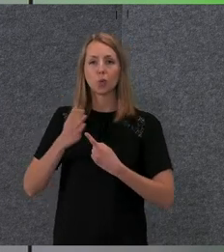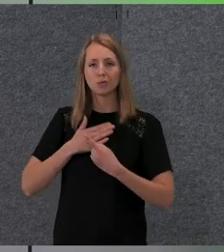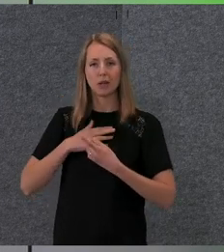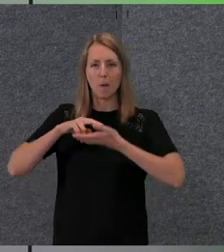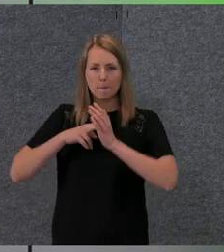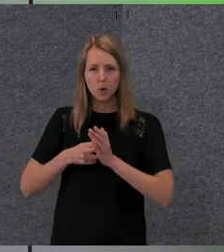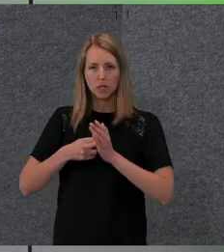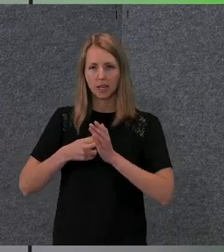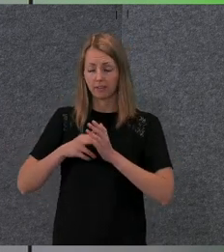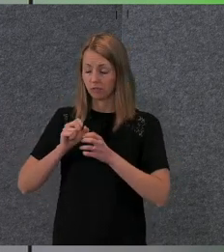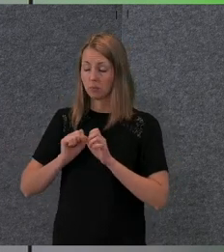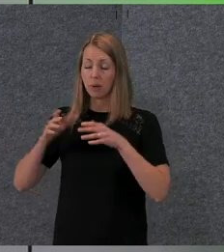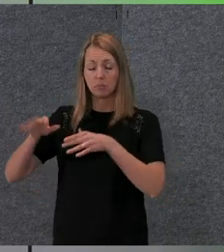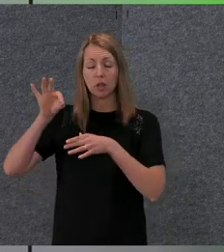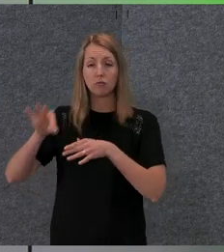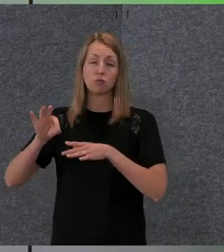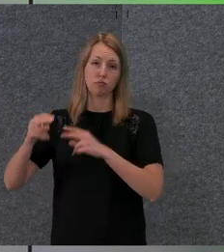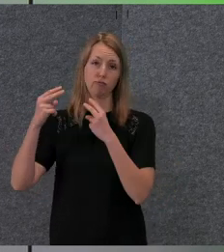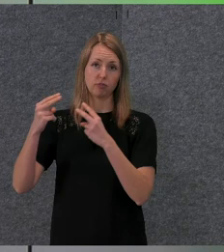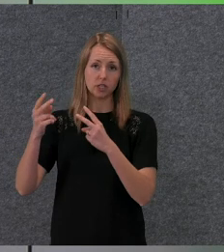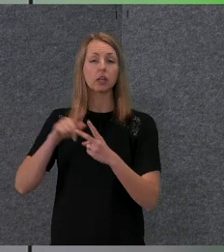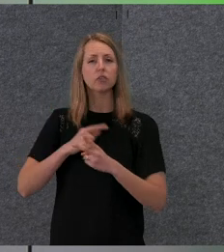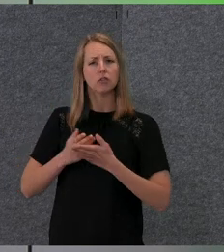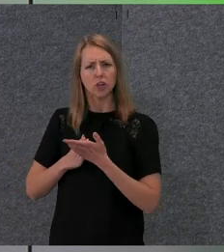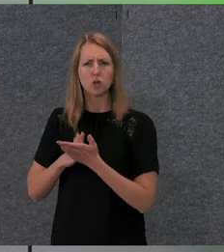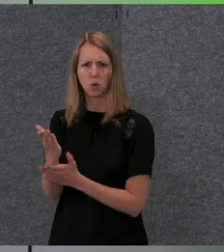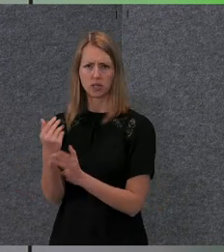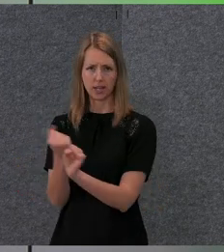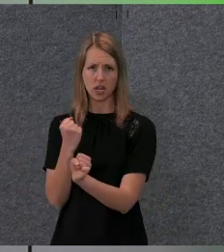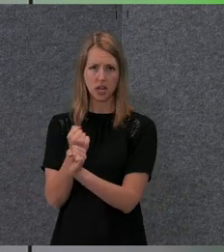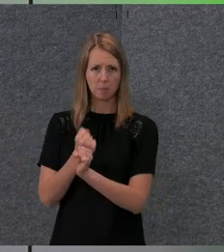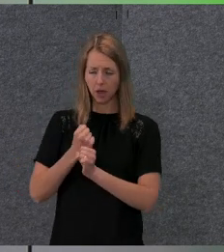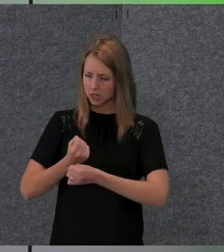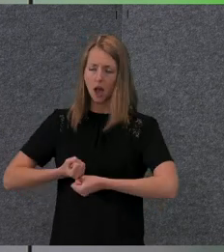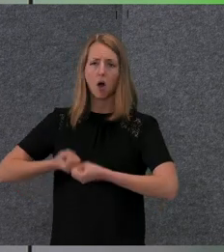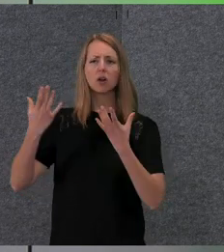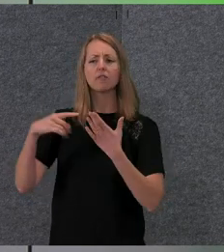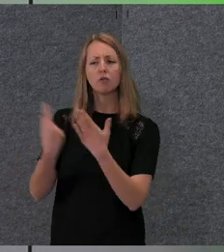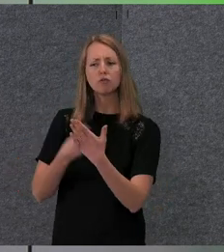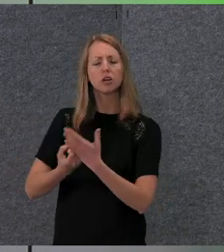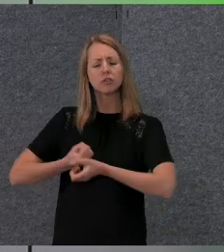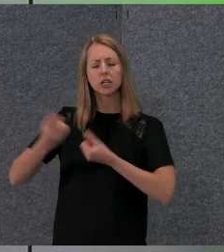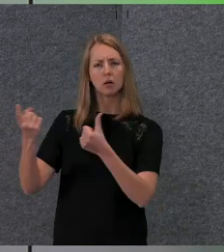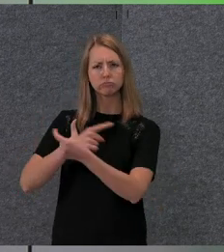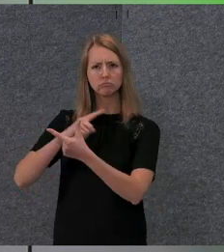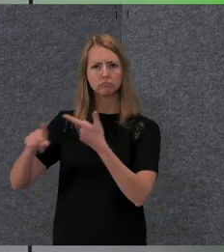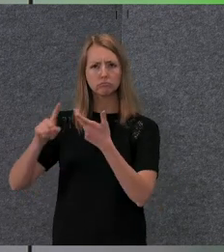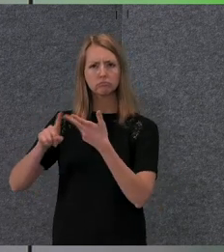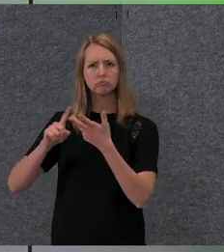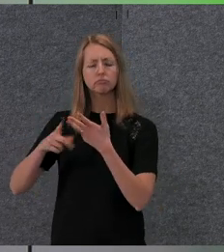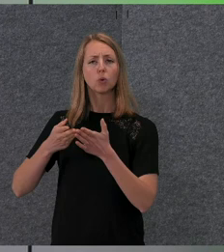wir konsistent sind, dass wir verständlich sind, dass wir klar sind in dem, was wir fordern und konsequente Politik